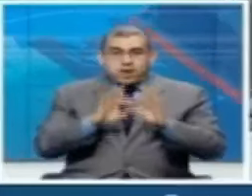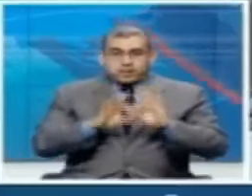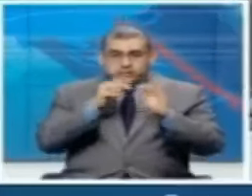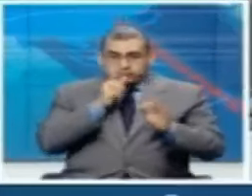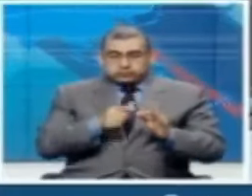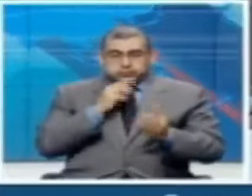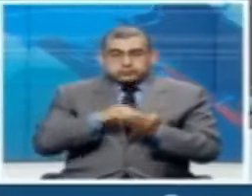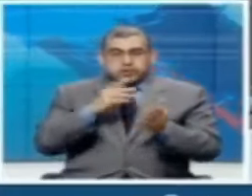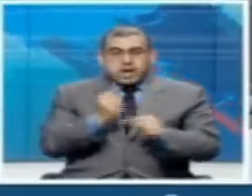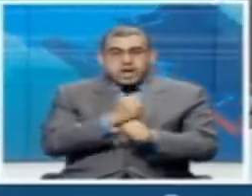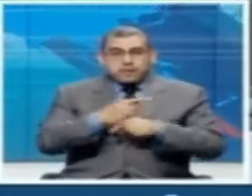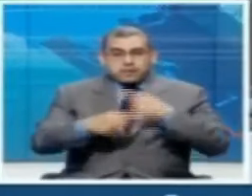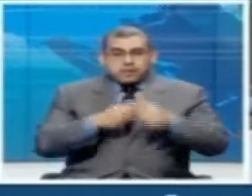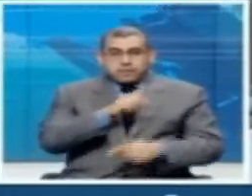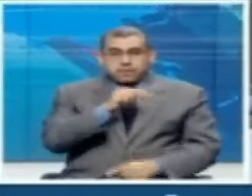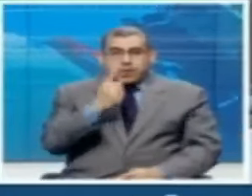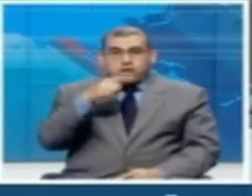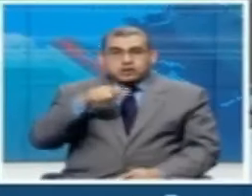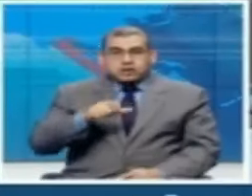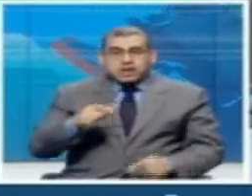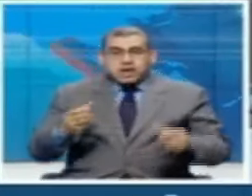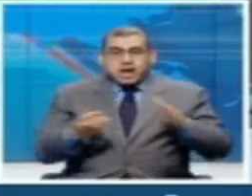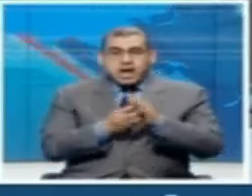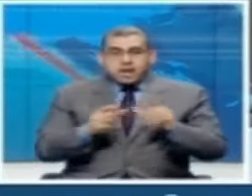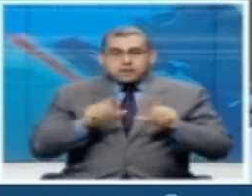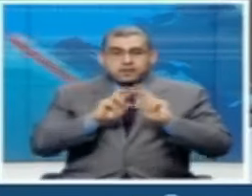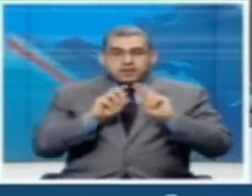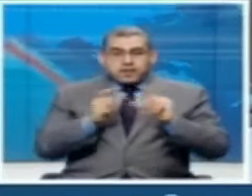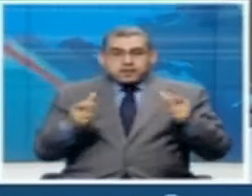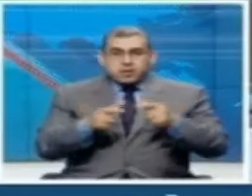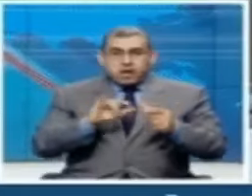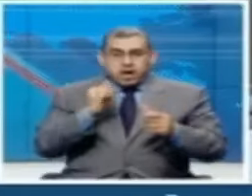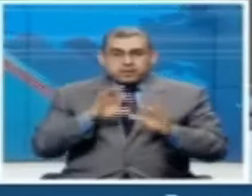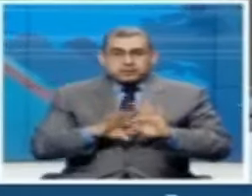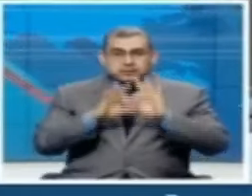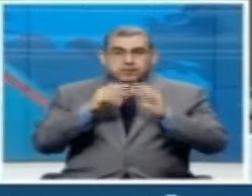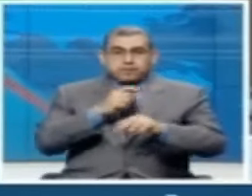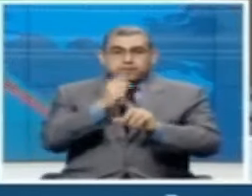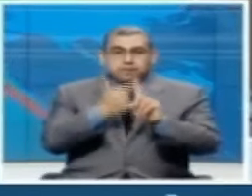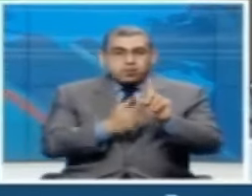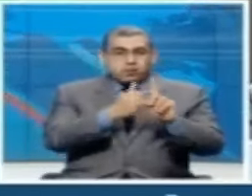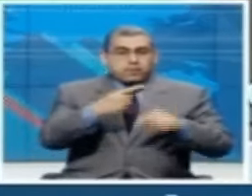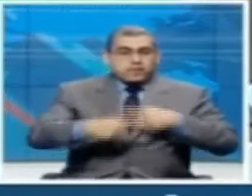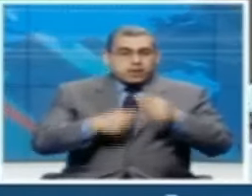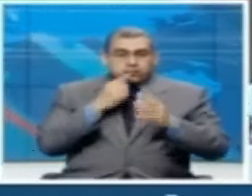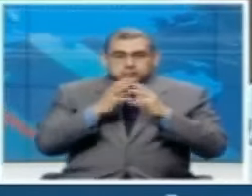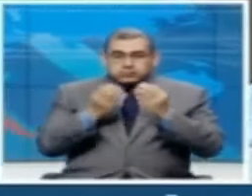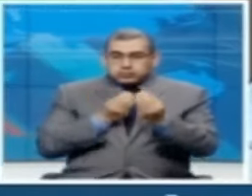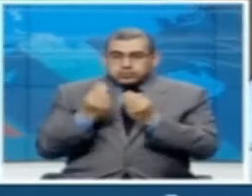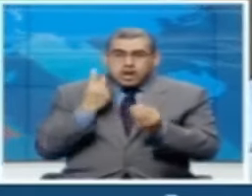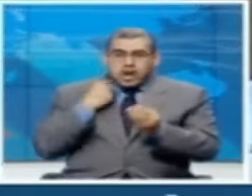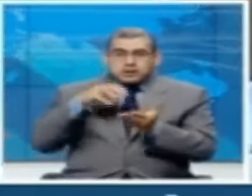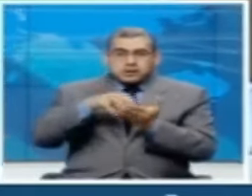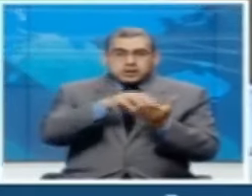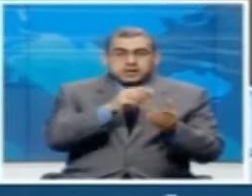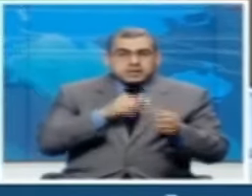انطلقت اعمال الدوره 161 لمجلس جامعه الدول العربيه على مستوى المندوبين الدائمين لمناقشه عدد من القضايا السياسيه